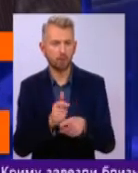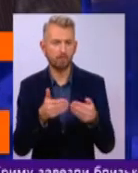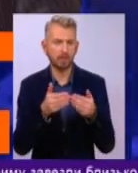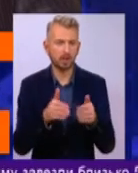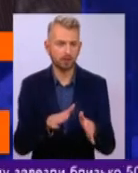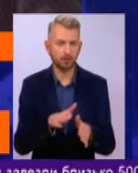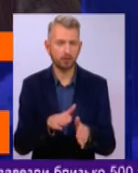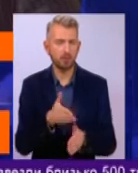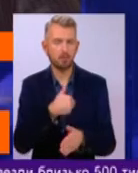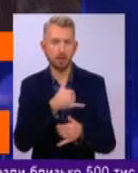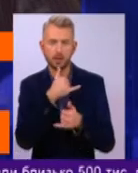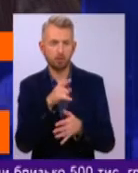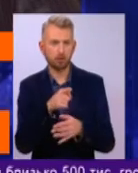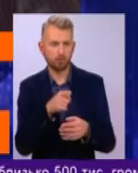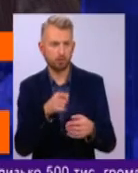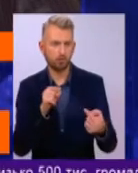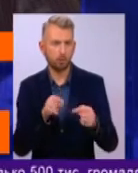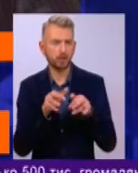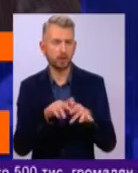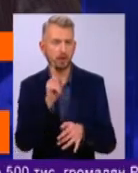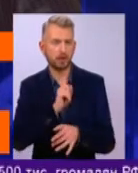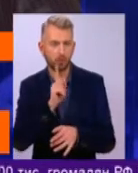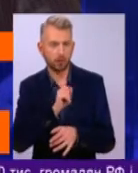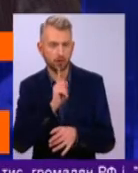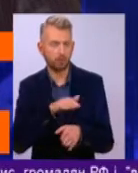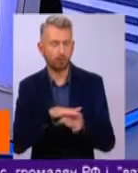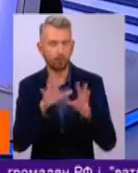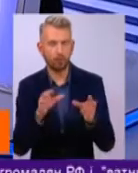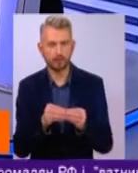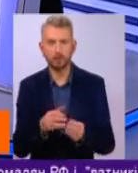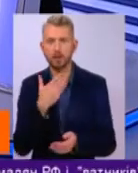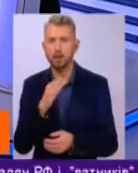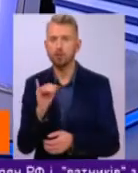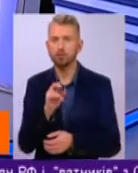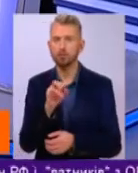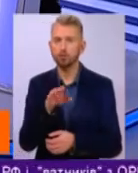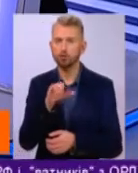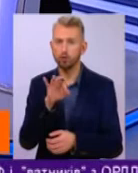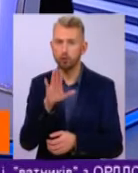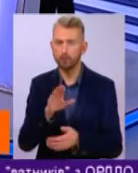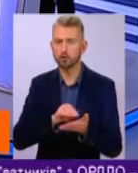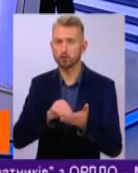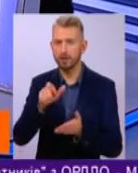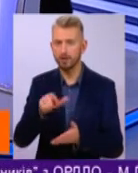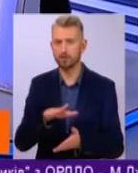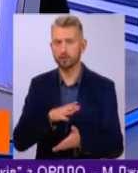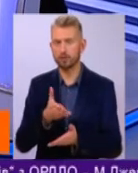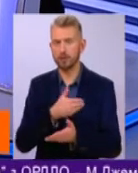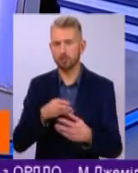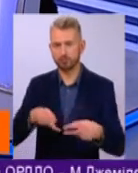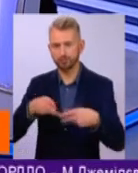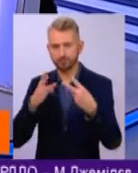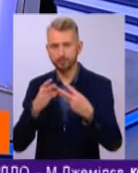і ми не можемо йому протидіяти поки що в повному обсязі. Юрій Бутусов, журналіст, громадський діяч, був з нами на прямому зв'язку.